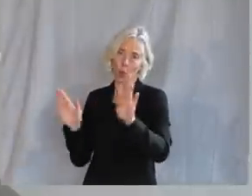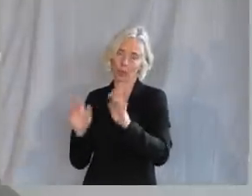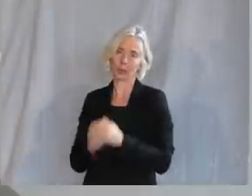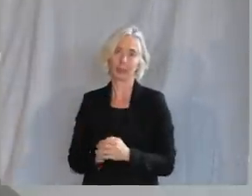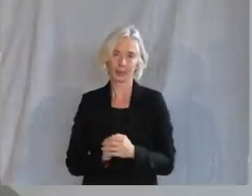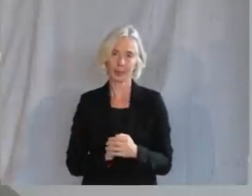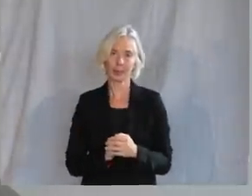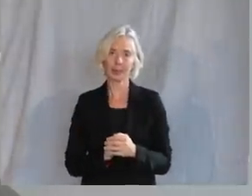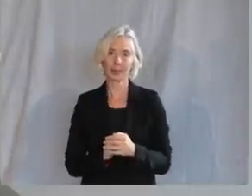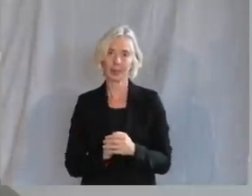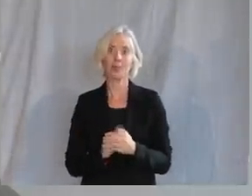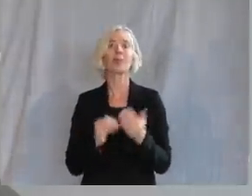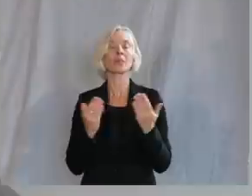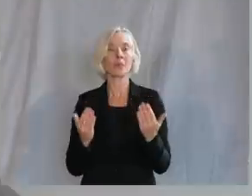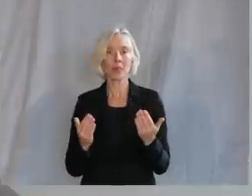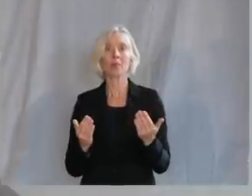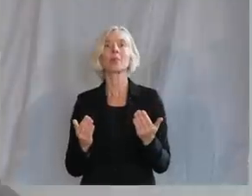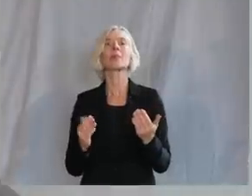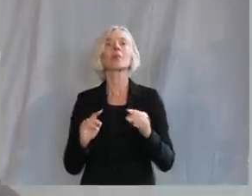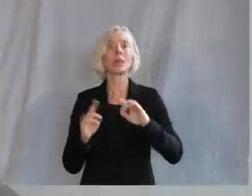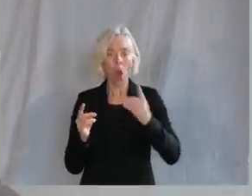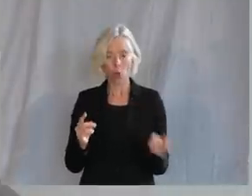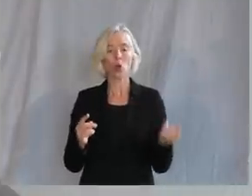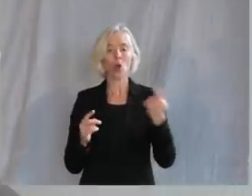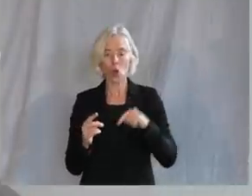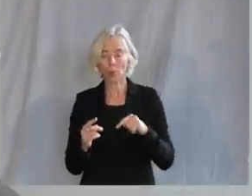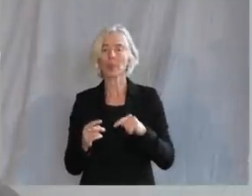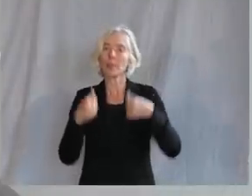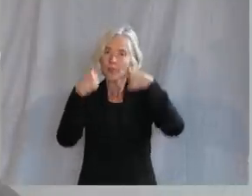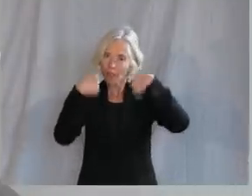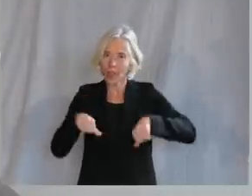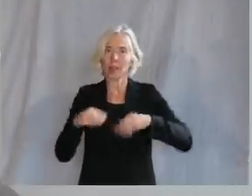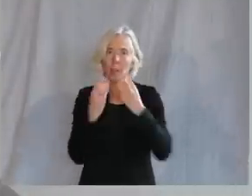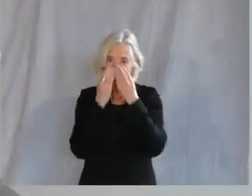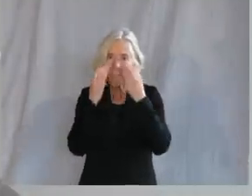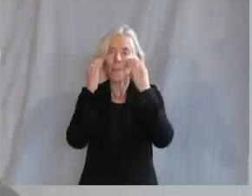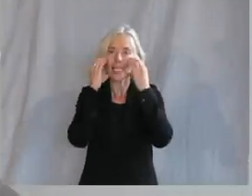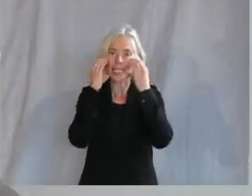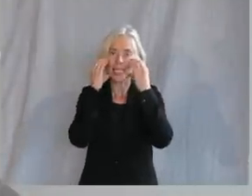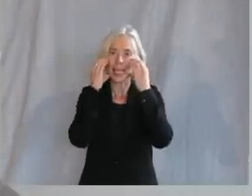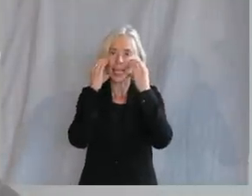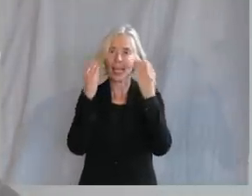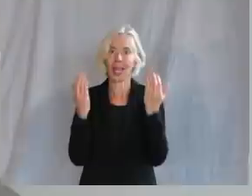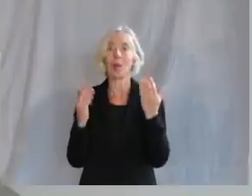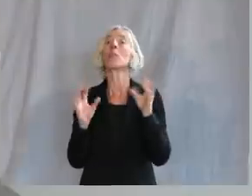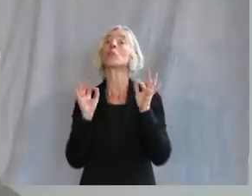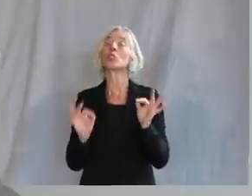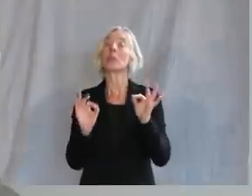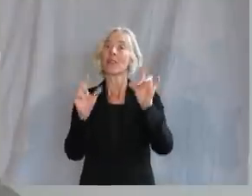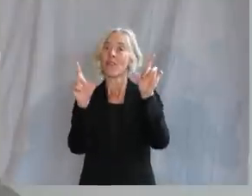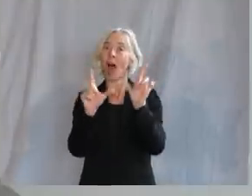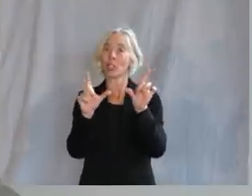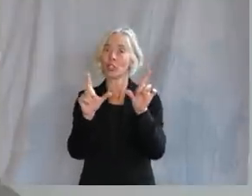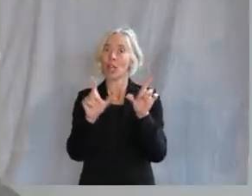werden eine Mund-Nasen-Bedeckungspflicht einführen, und zwar für folgende Veranstaltungen: zum